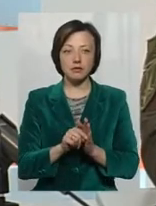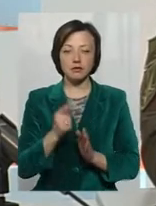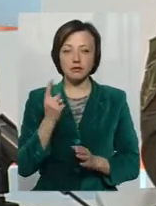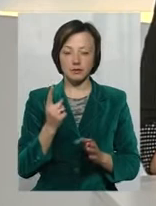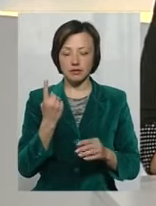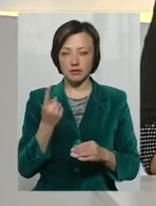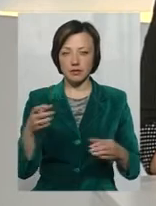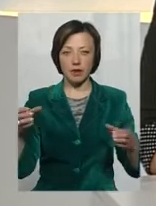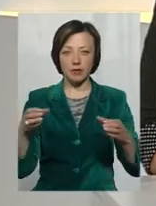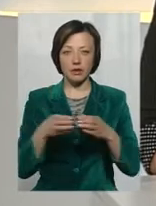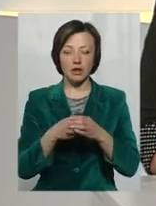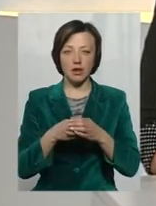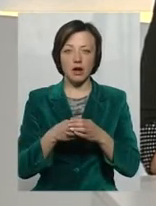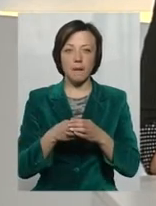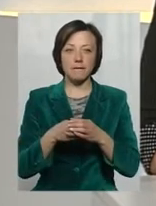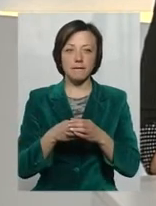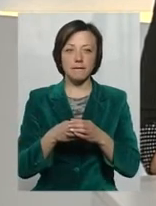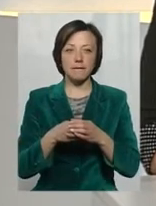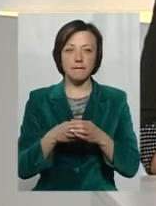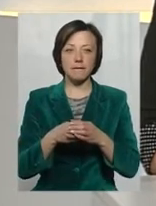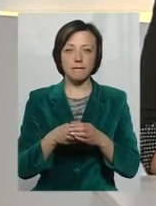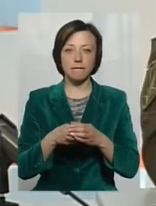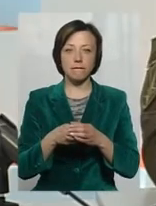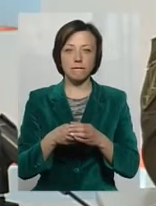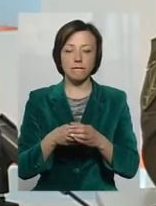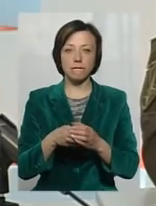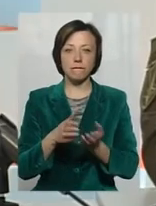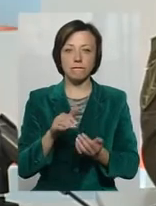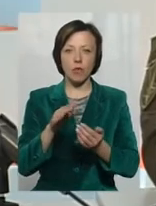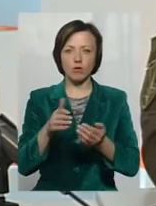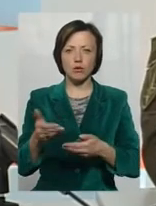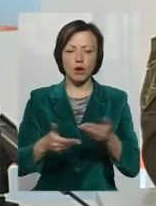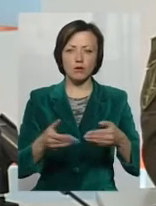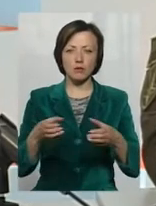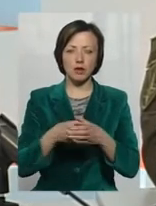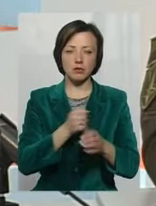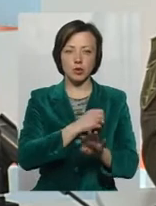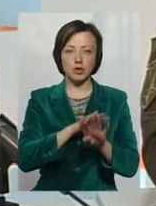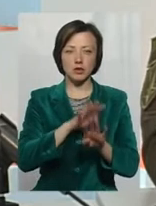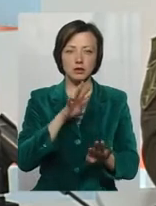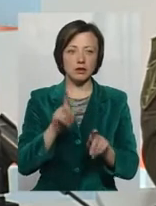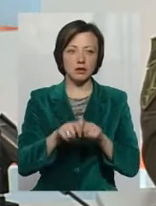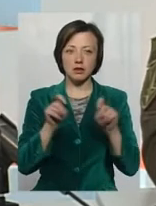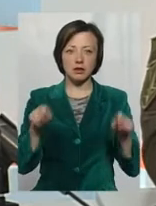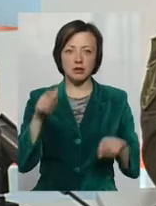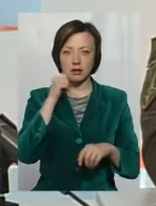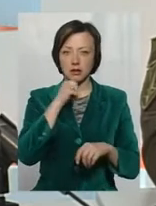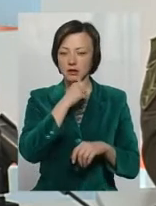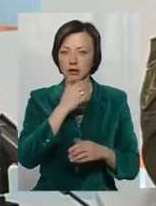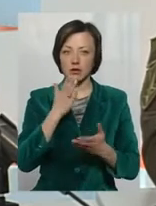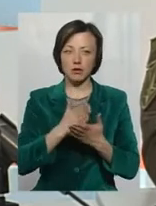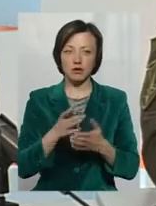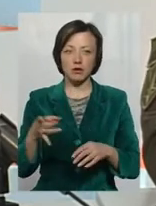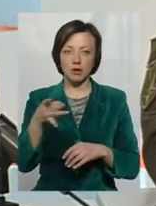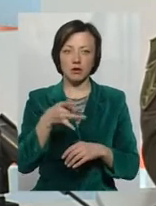бригад, мотопіхотних бригад Збройних сил України. Якщо так говорити, не відкрию я велику таємницю, вони знаходяться